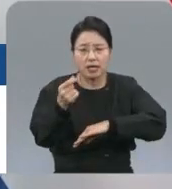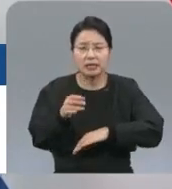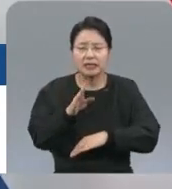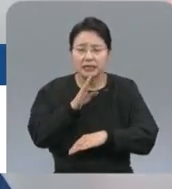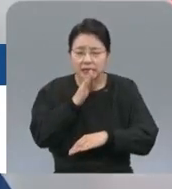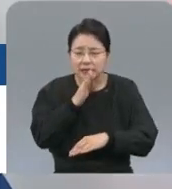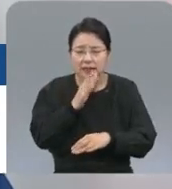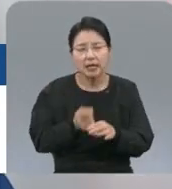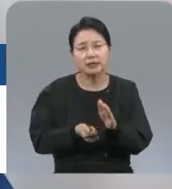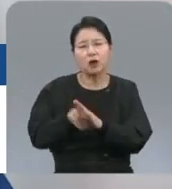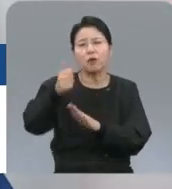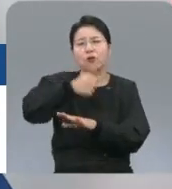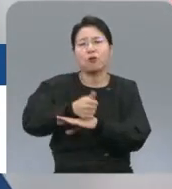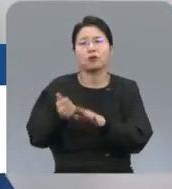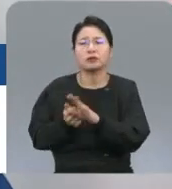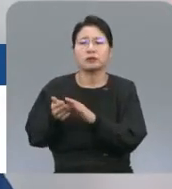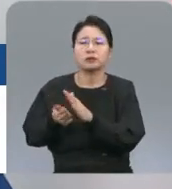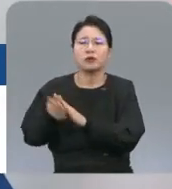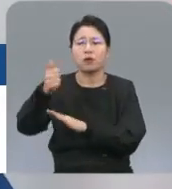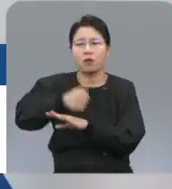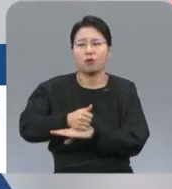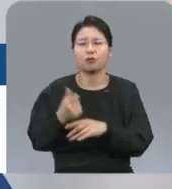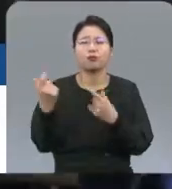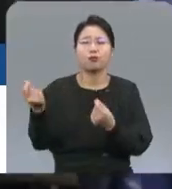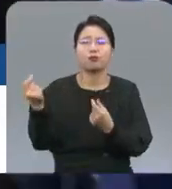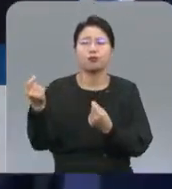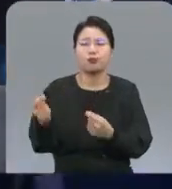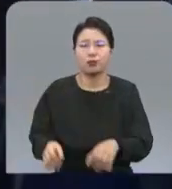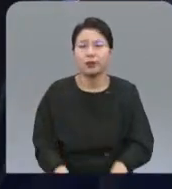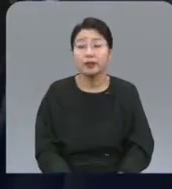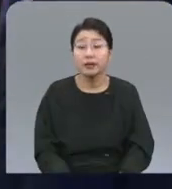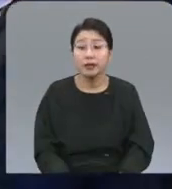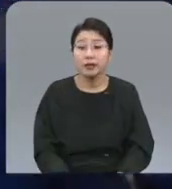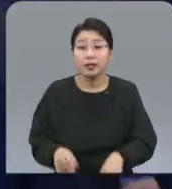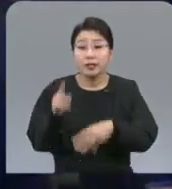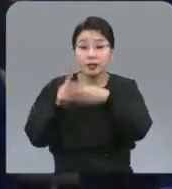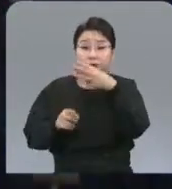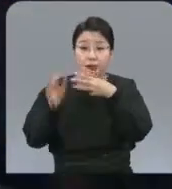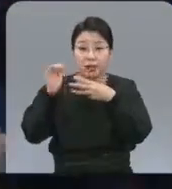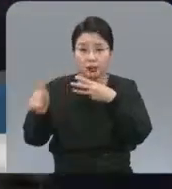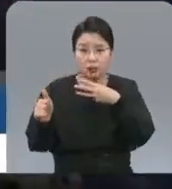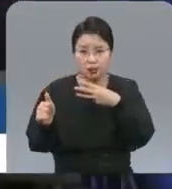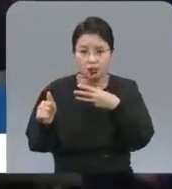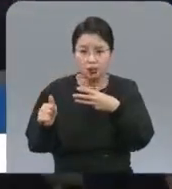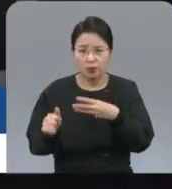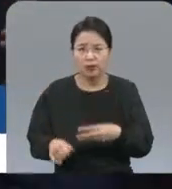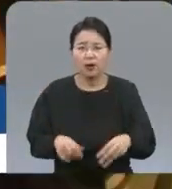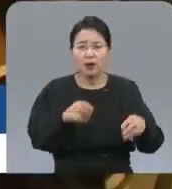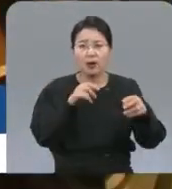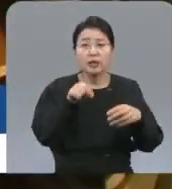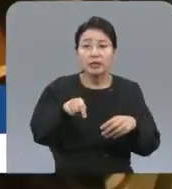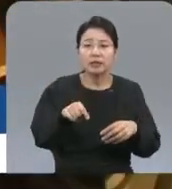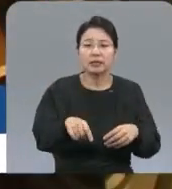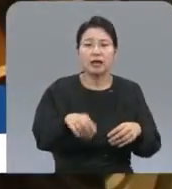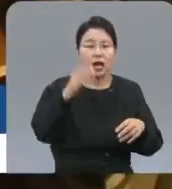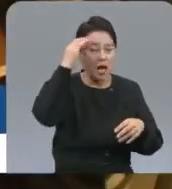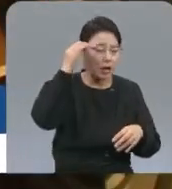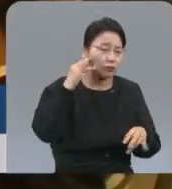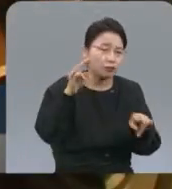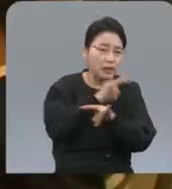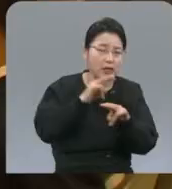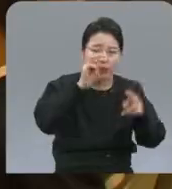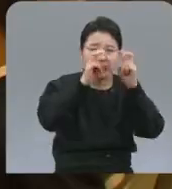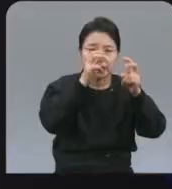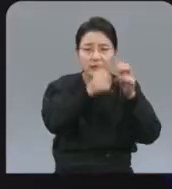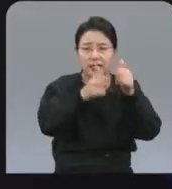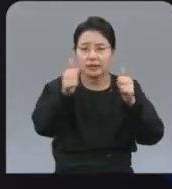示，两国将进一步加强在半导体领域的合作，我认为这是一项充满希望的倡议，是真正意